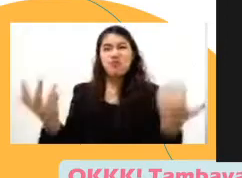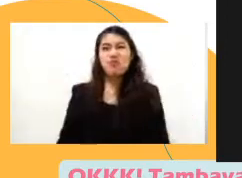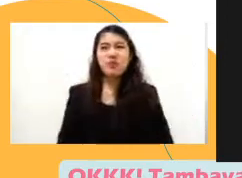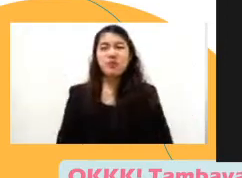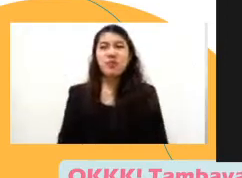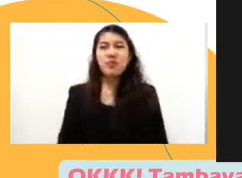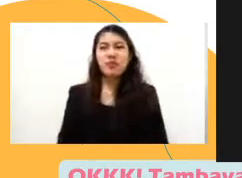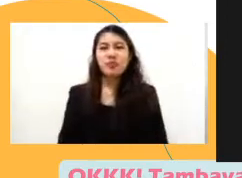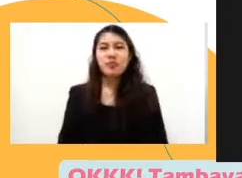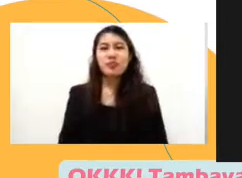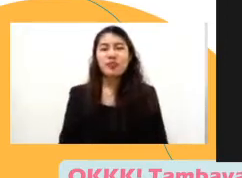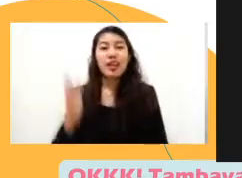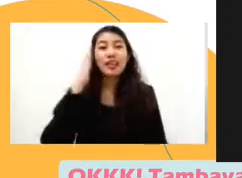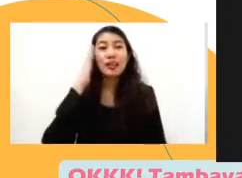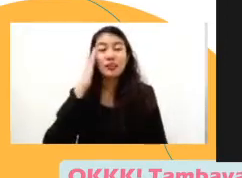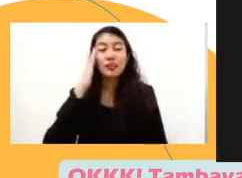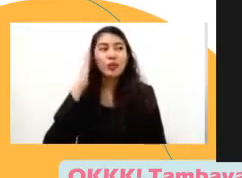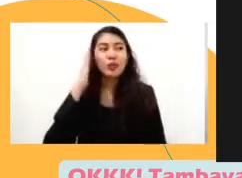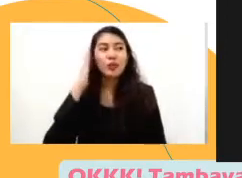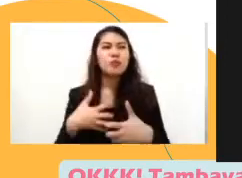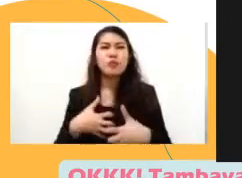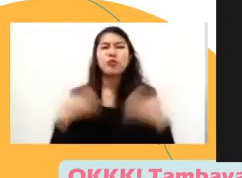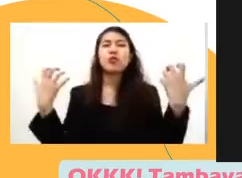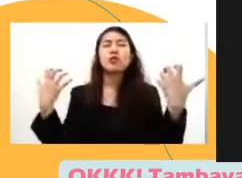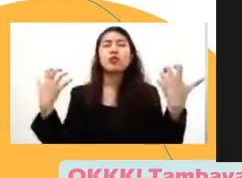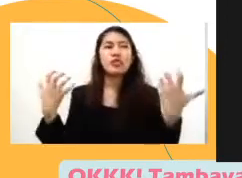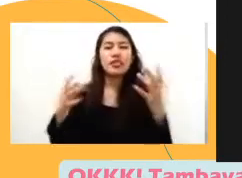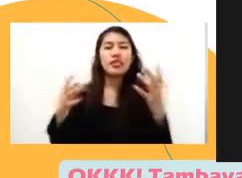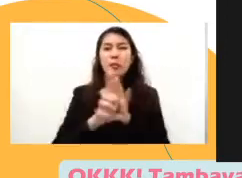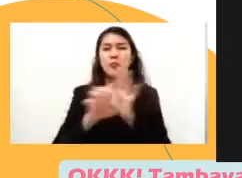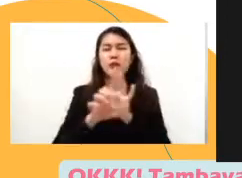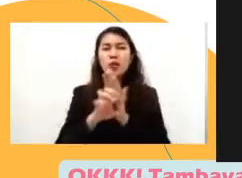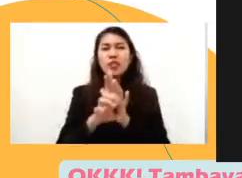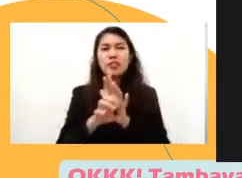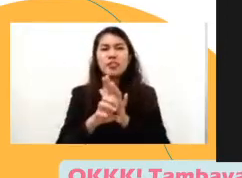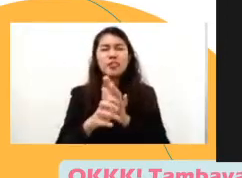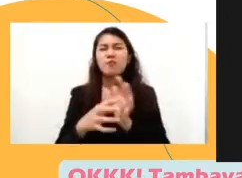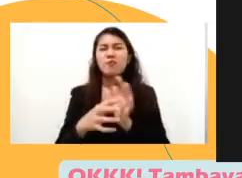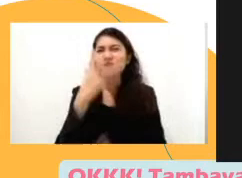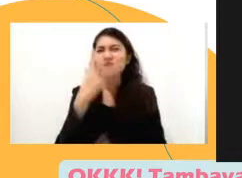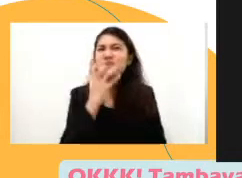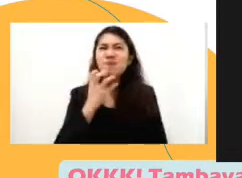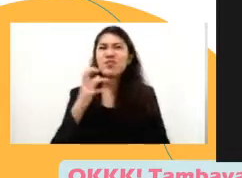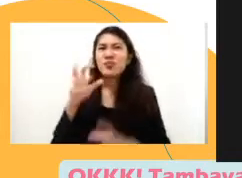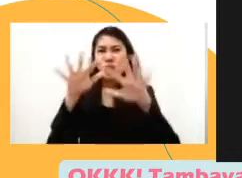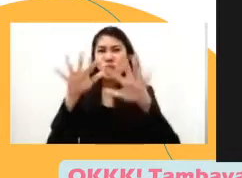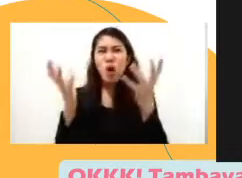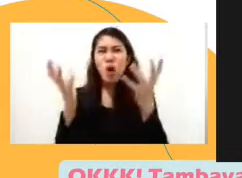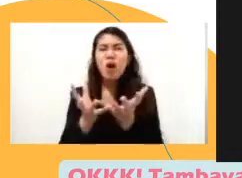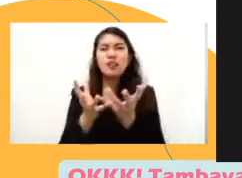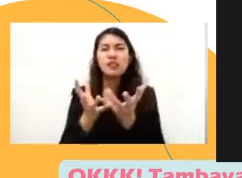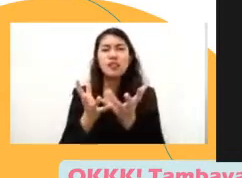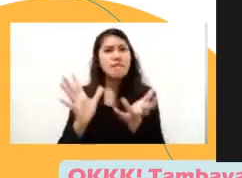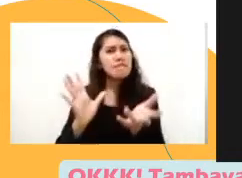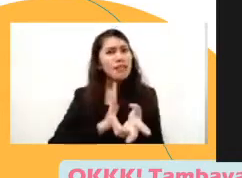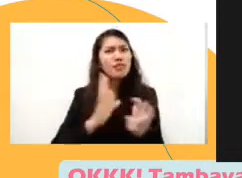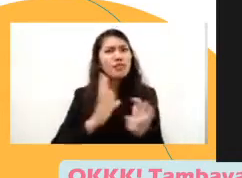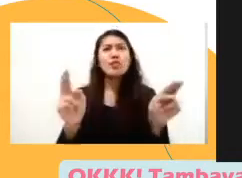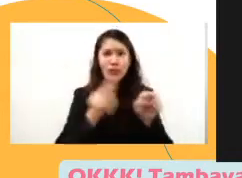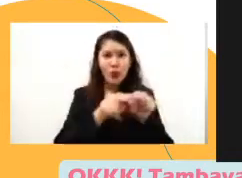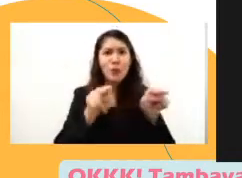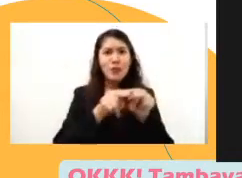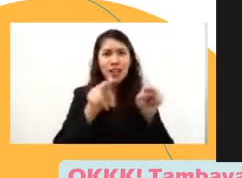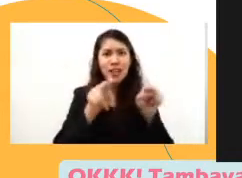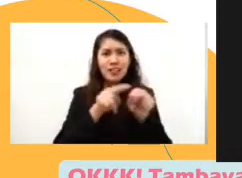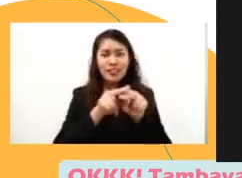teenage rebellion, mga hinanakit sa mundo. Yan. At normal to. At normal siya kasi